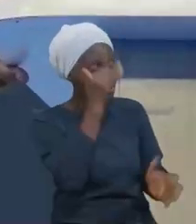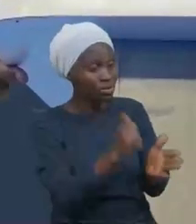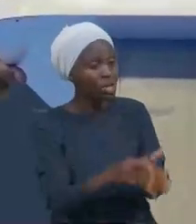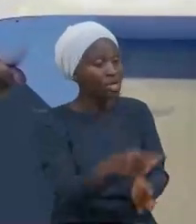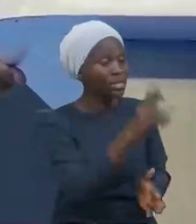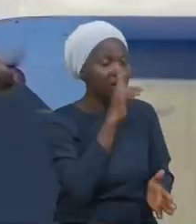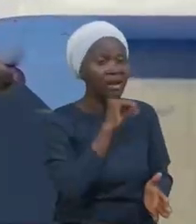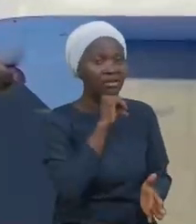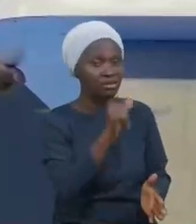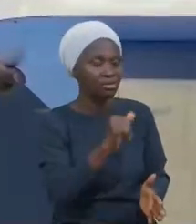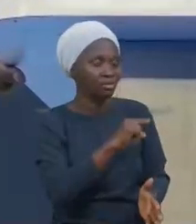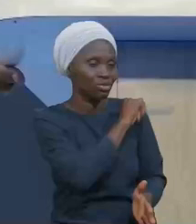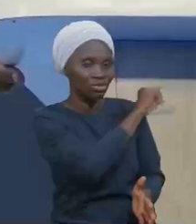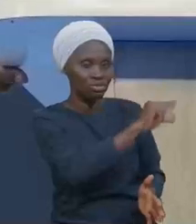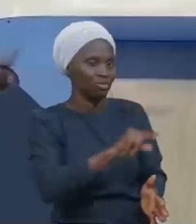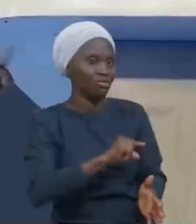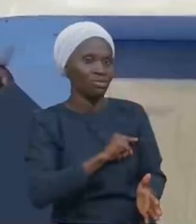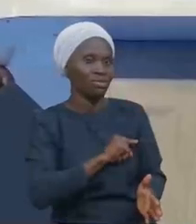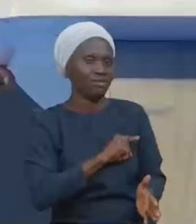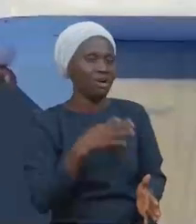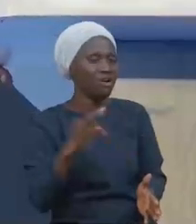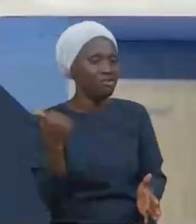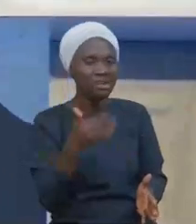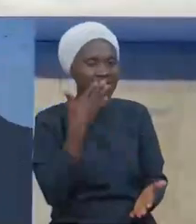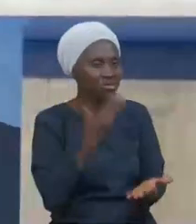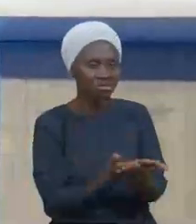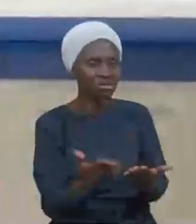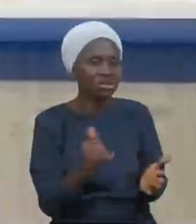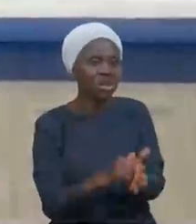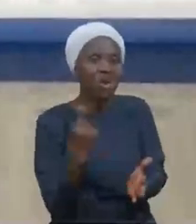chose. Mais seule la miséricorde peut les sauver.